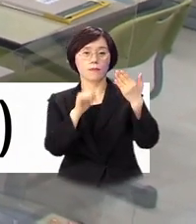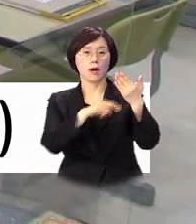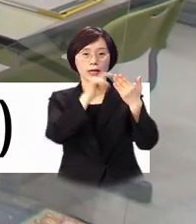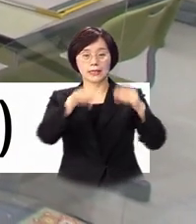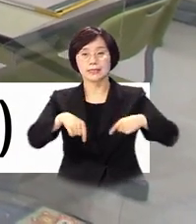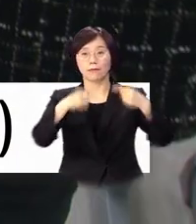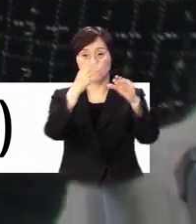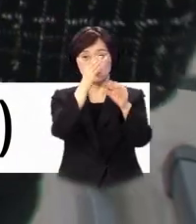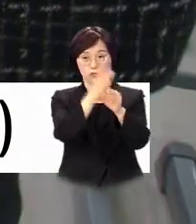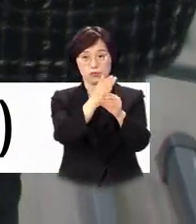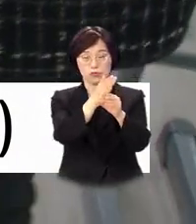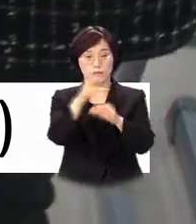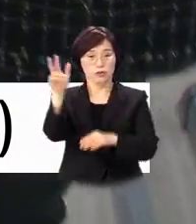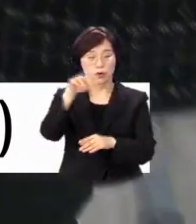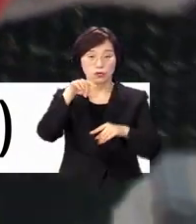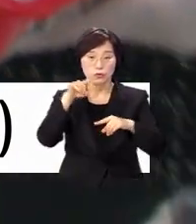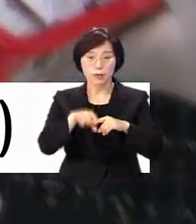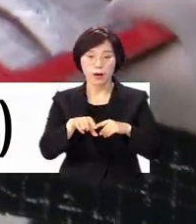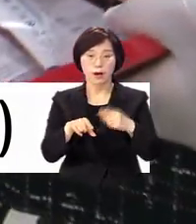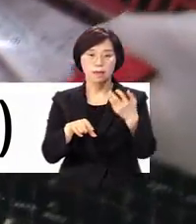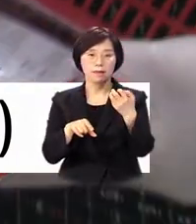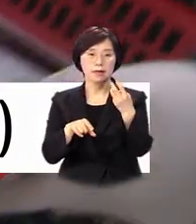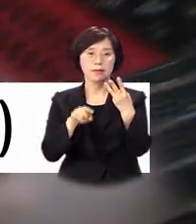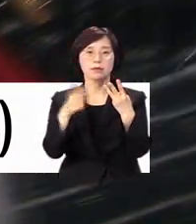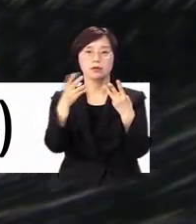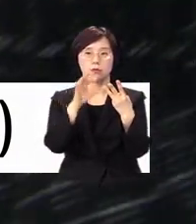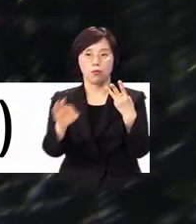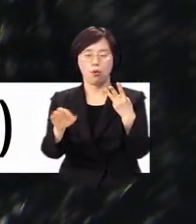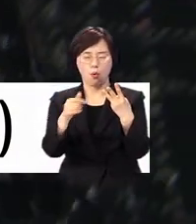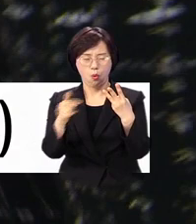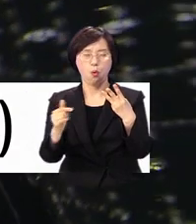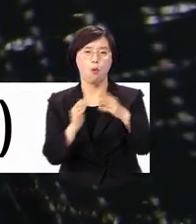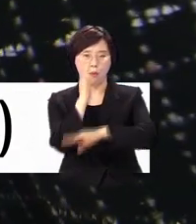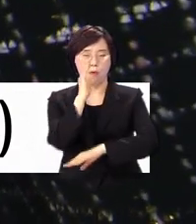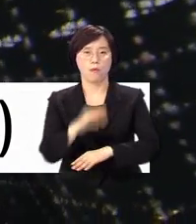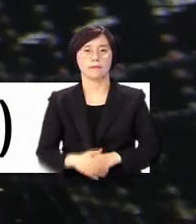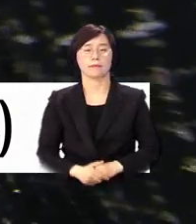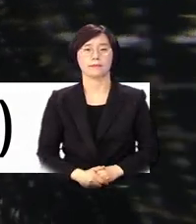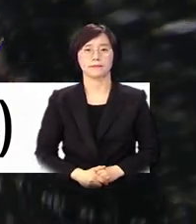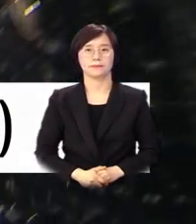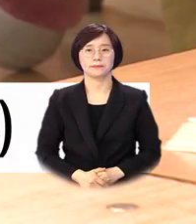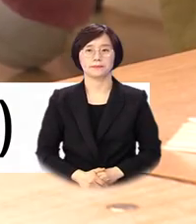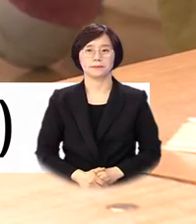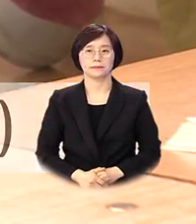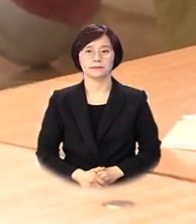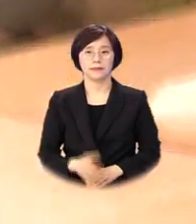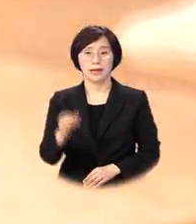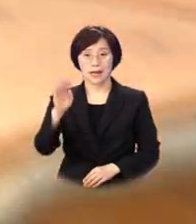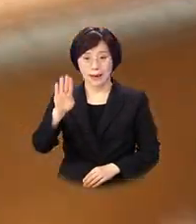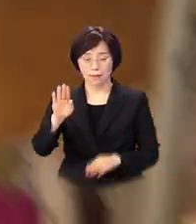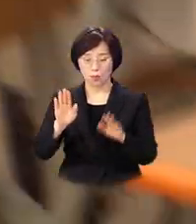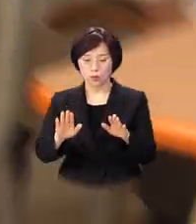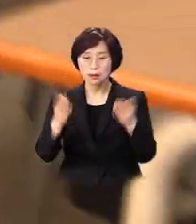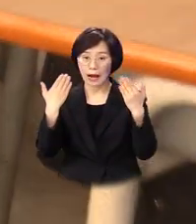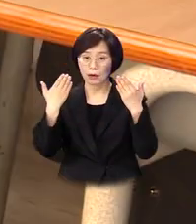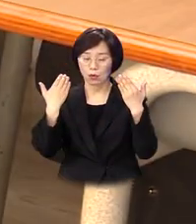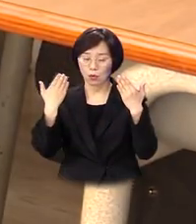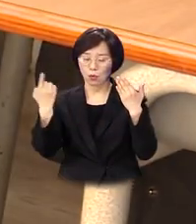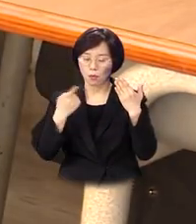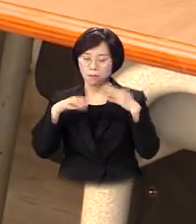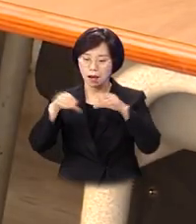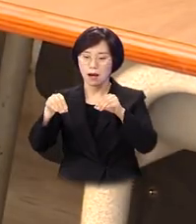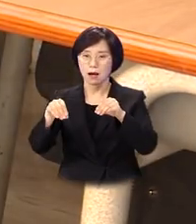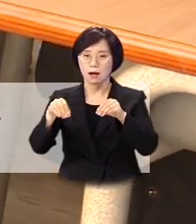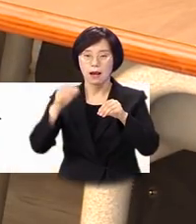참여하고 있는데 전국 평균 83.7% 를 크게 웃도는 수치입니다 이 앱을 통해 오늘 등교 중지 안내를